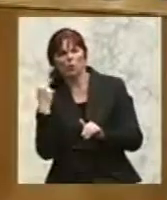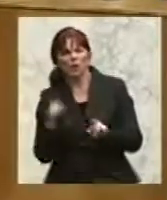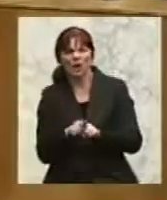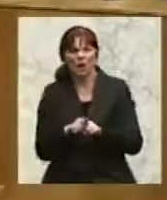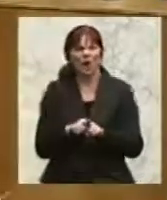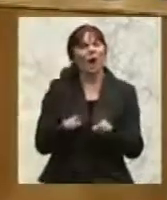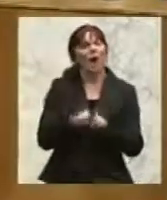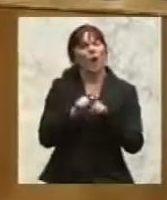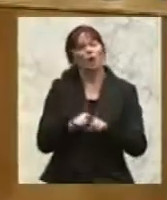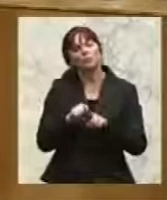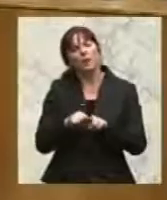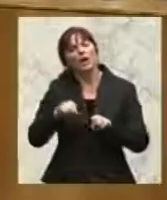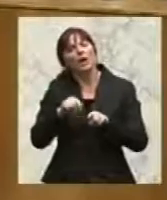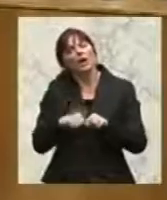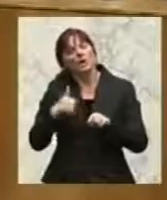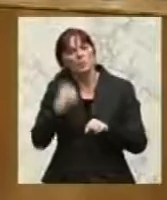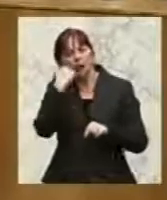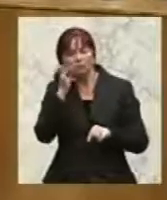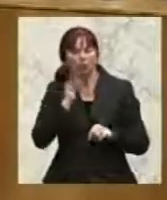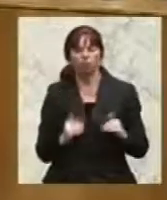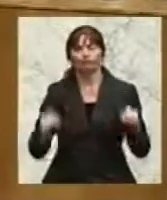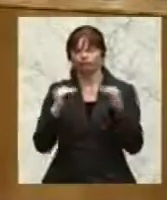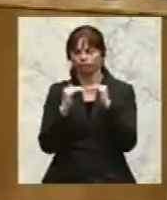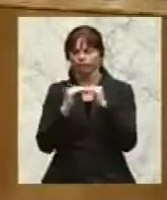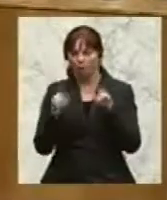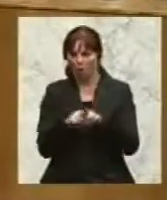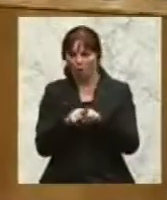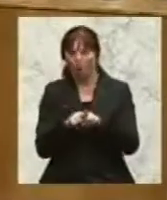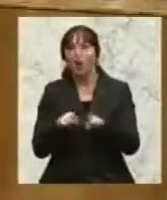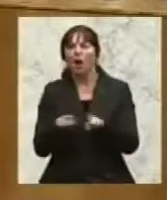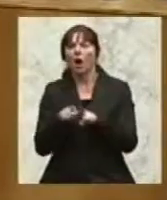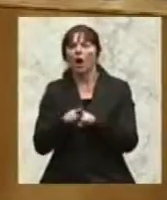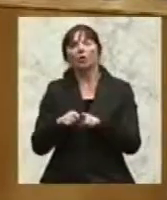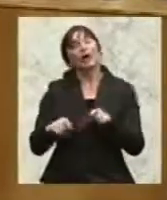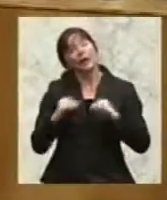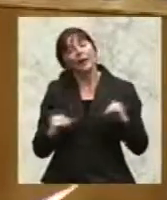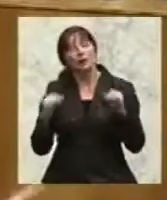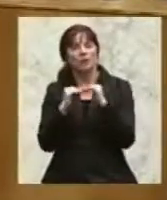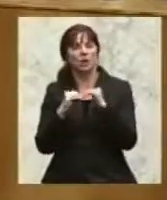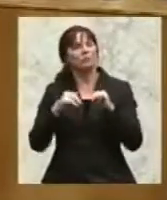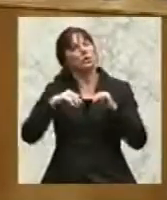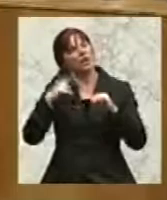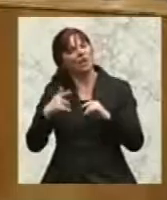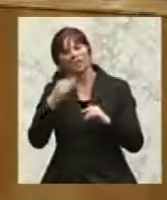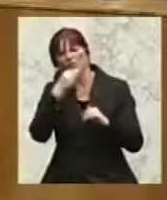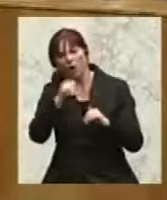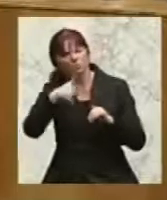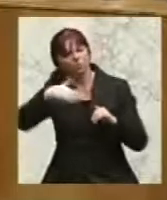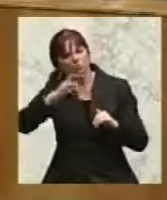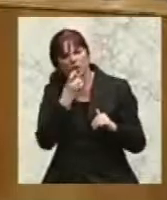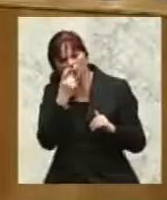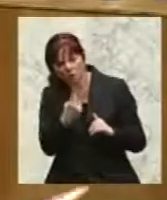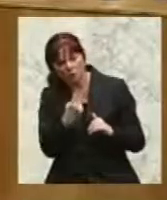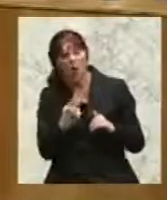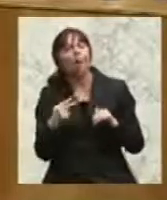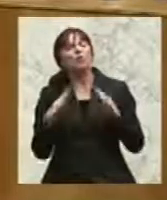der Geschlechter, was auch angesprochen ist, durch eine systematische Einbeziehung gleichstellungsrelevanter Fragen. Bei der verstärkten Berücksichtigung der Haushaltsreform,